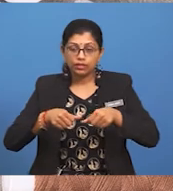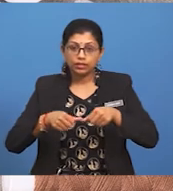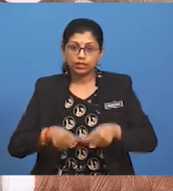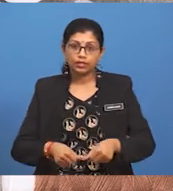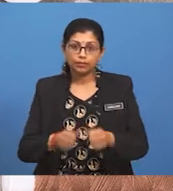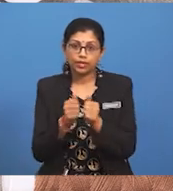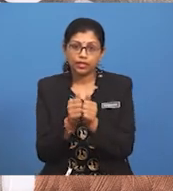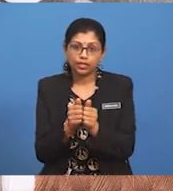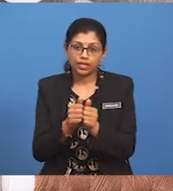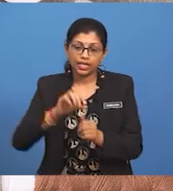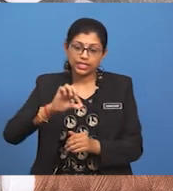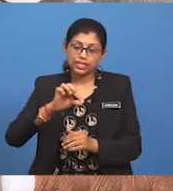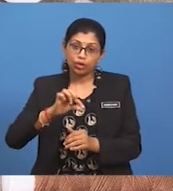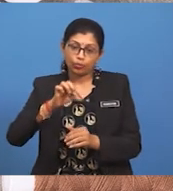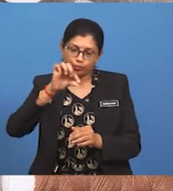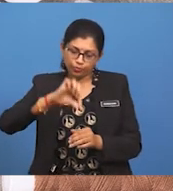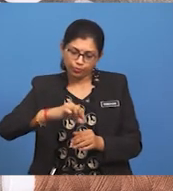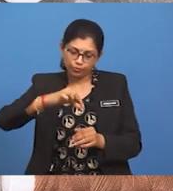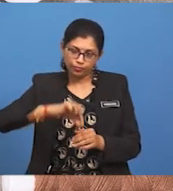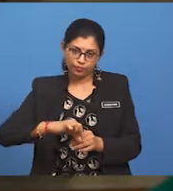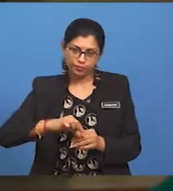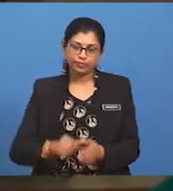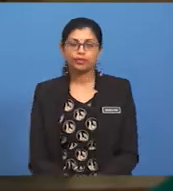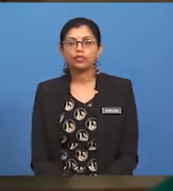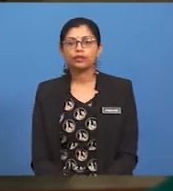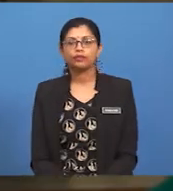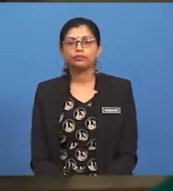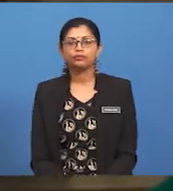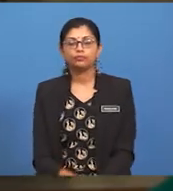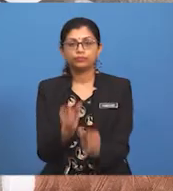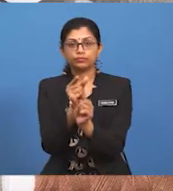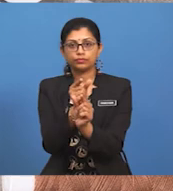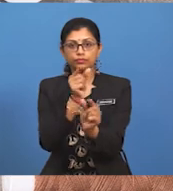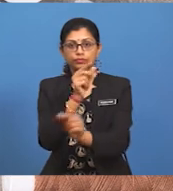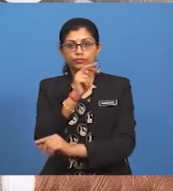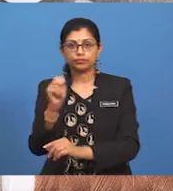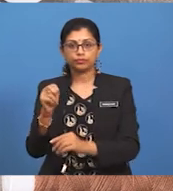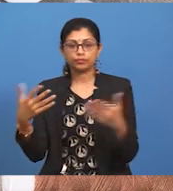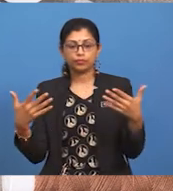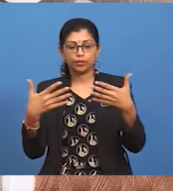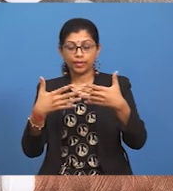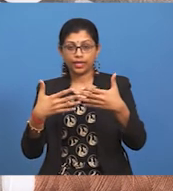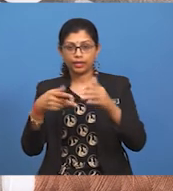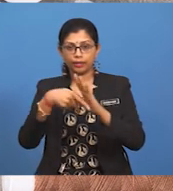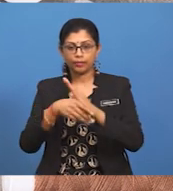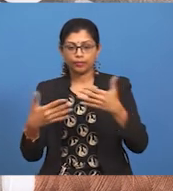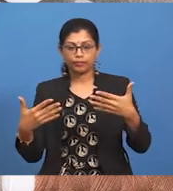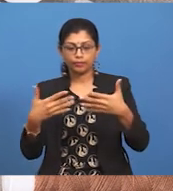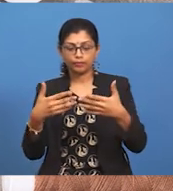Tetapkan dengan jarum peniti. Garisan pemadan. Garisan